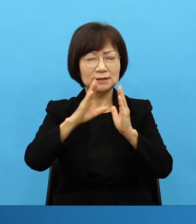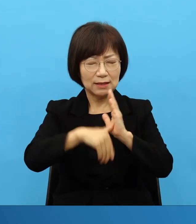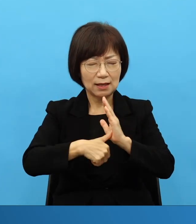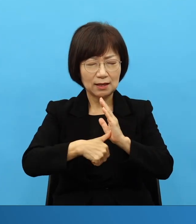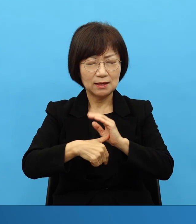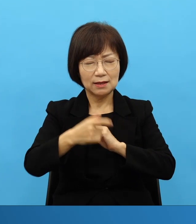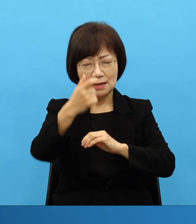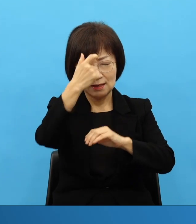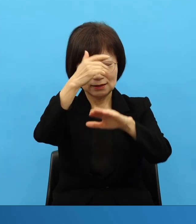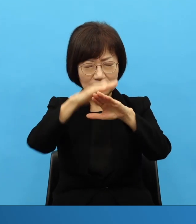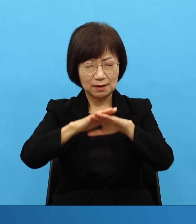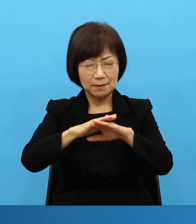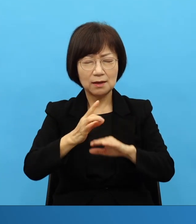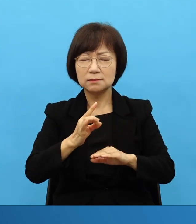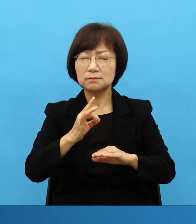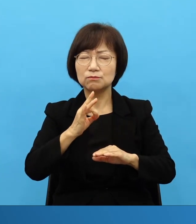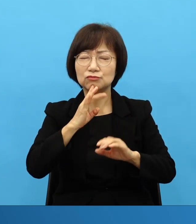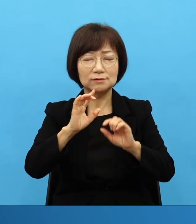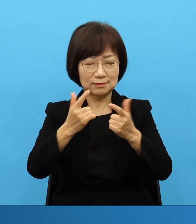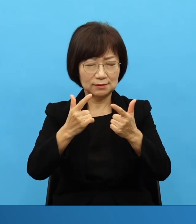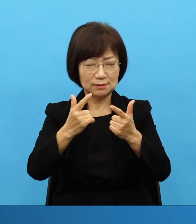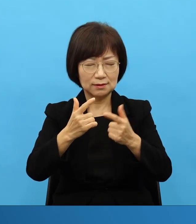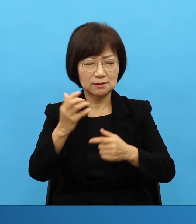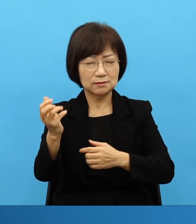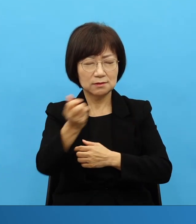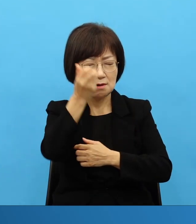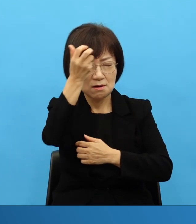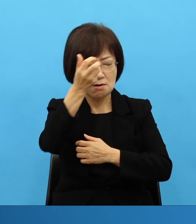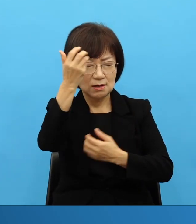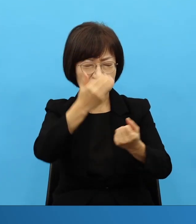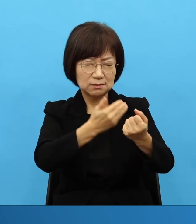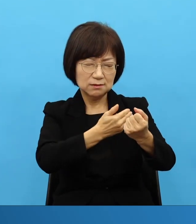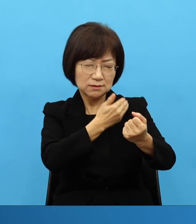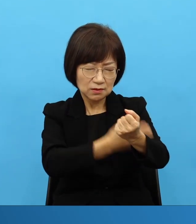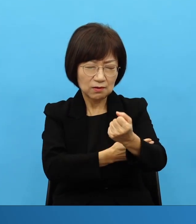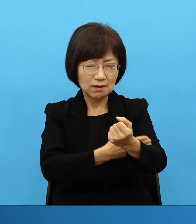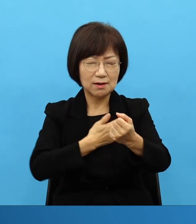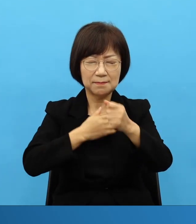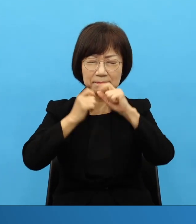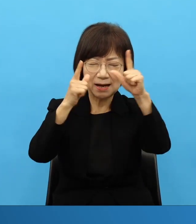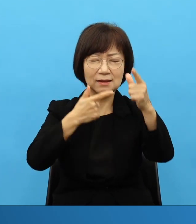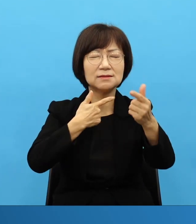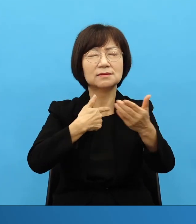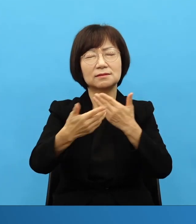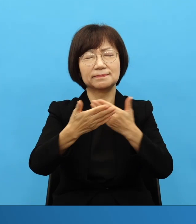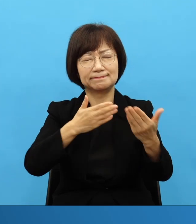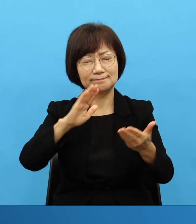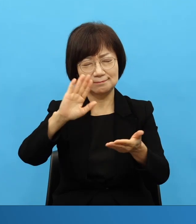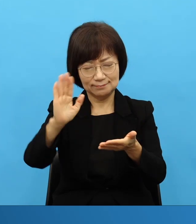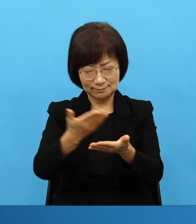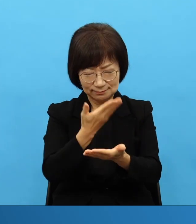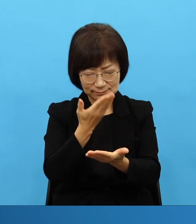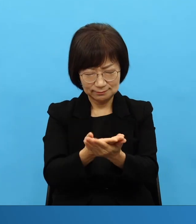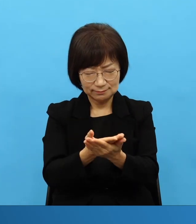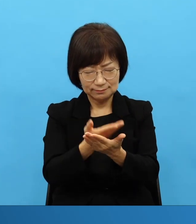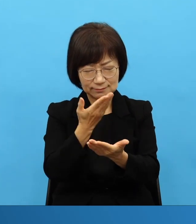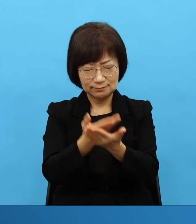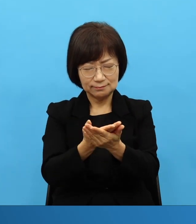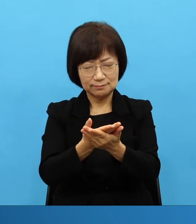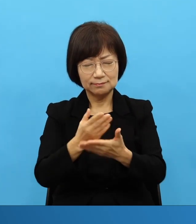능력임을 알게 하시옵소서. Allow us to know that the pulpit of the gospel is raised by the believers and that the worship is not just a place